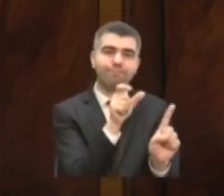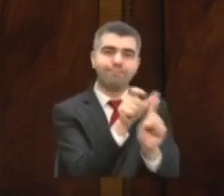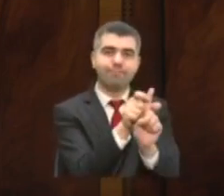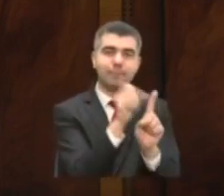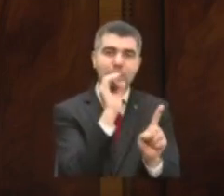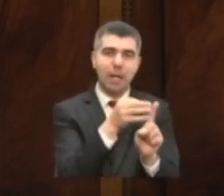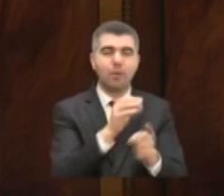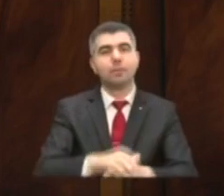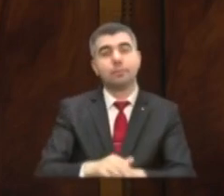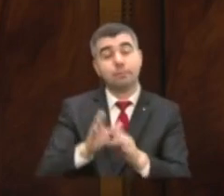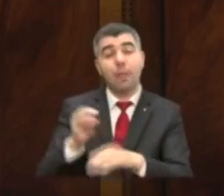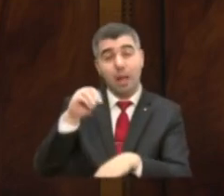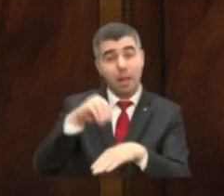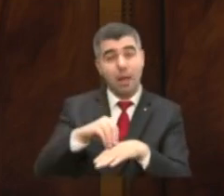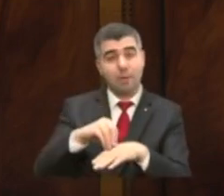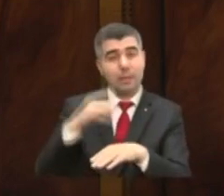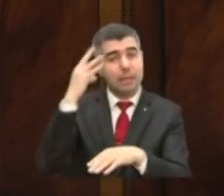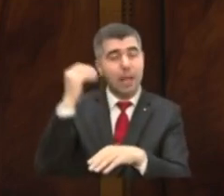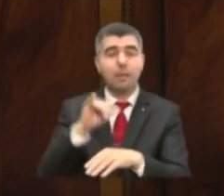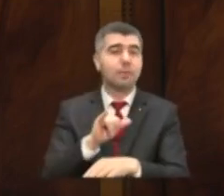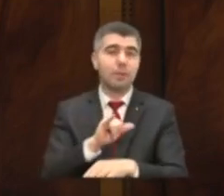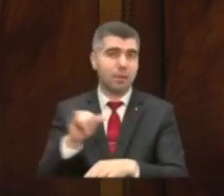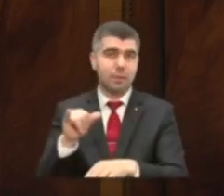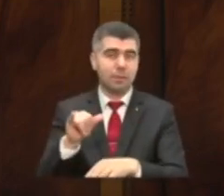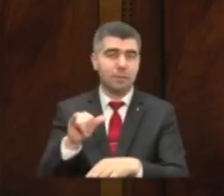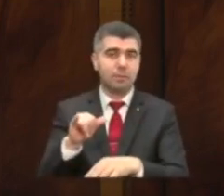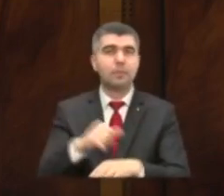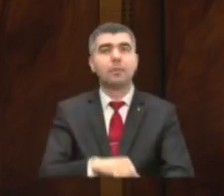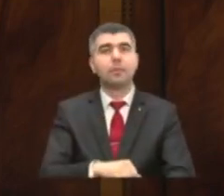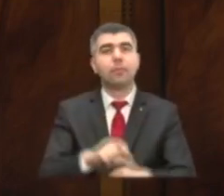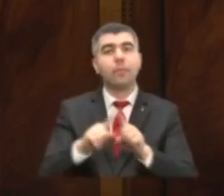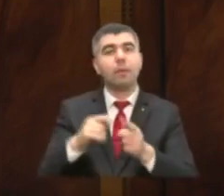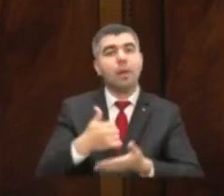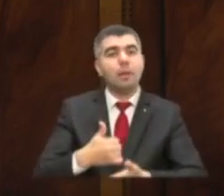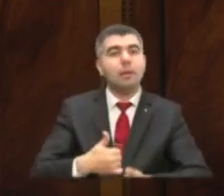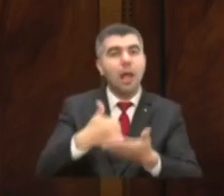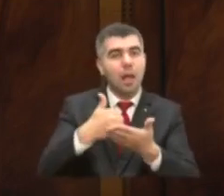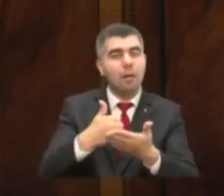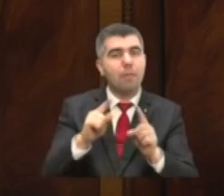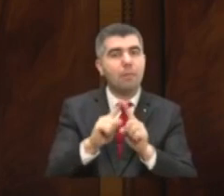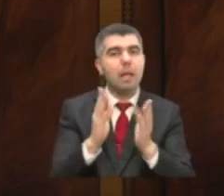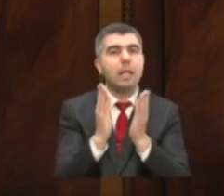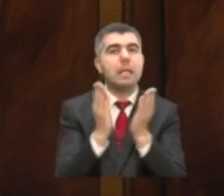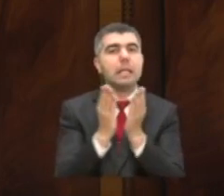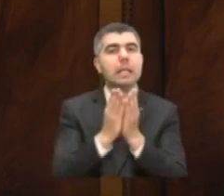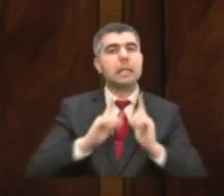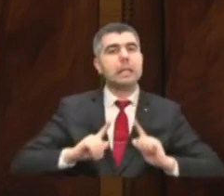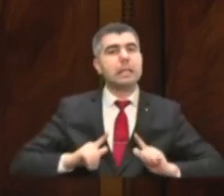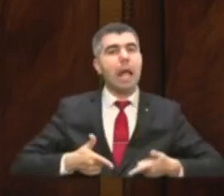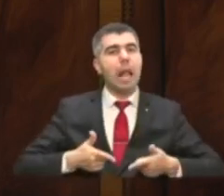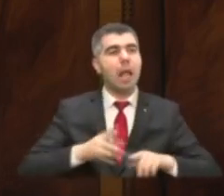ولا يفوتني كذلك أن ننوه بالدعم الكبير الذي توفرونه لقطاع التعليم،